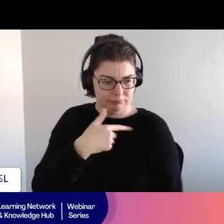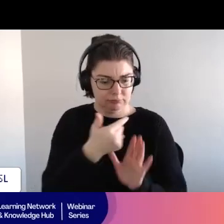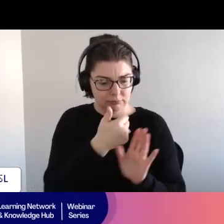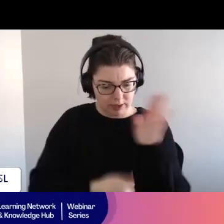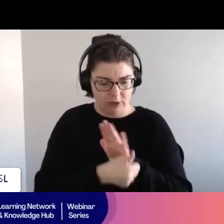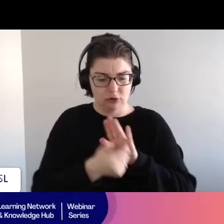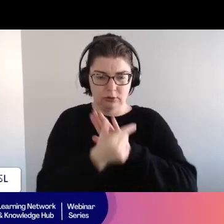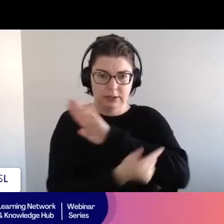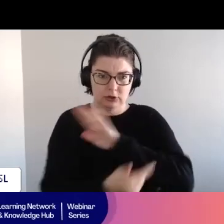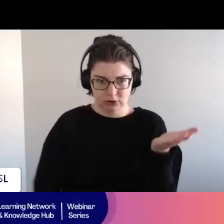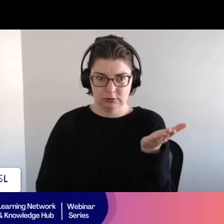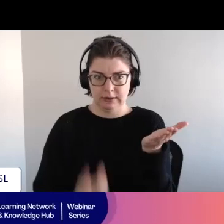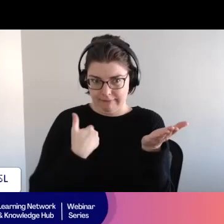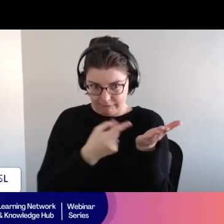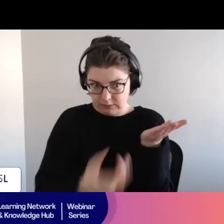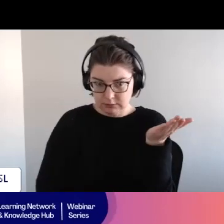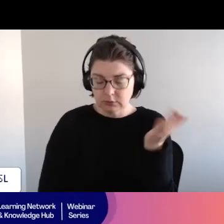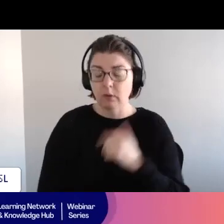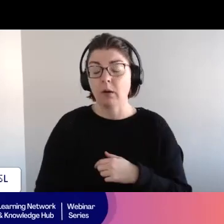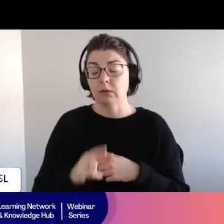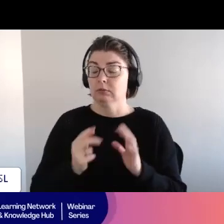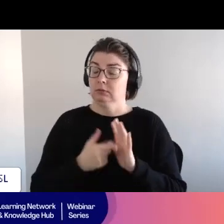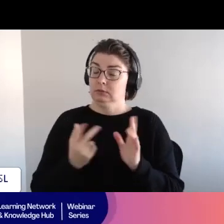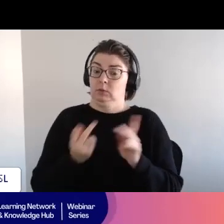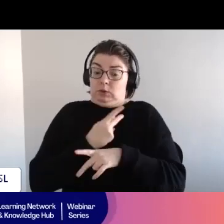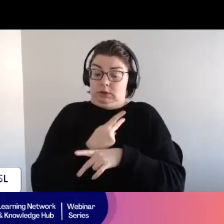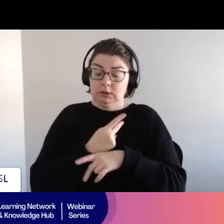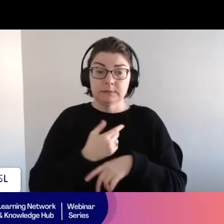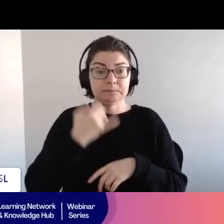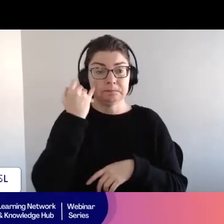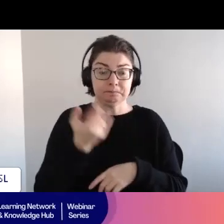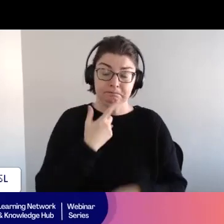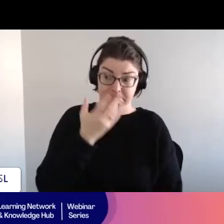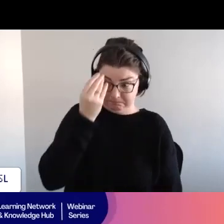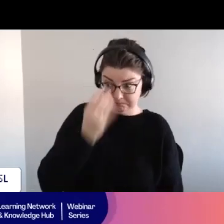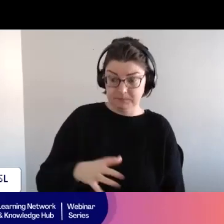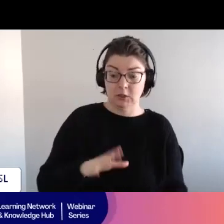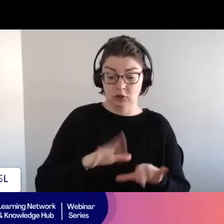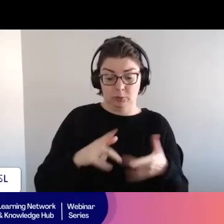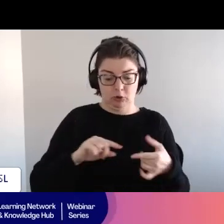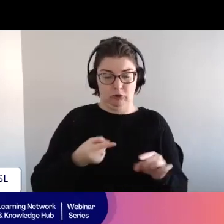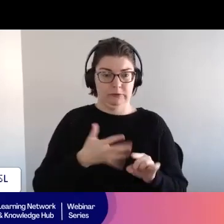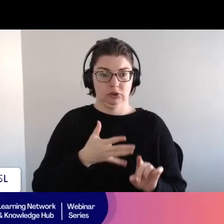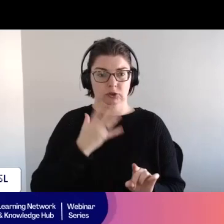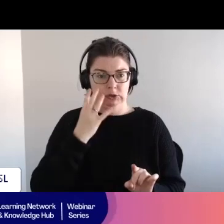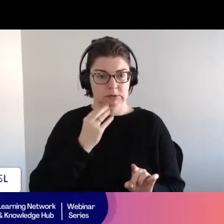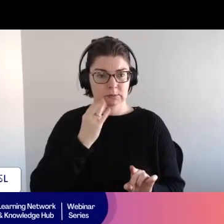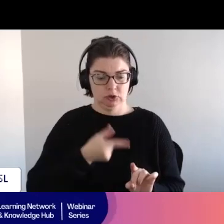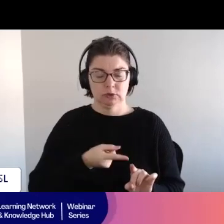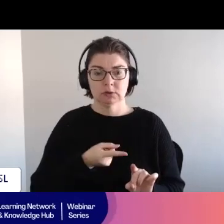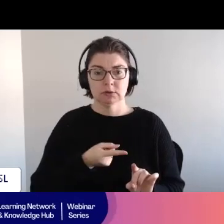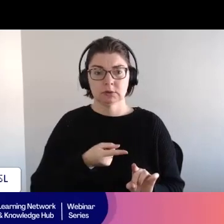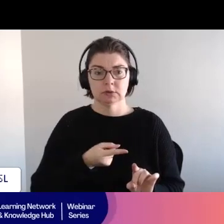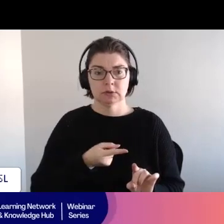ça fait partie de la loi ou pire encore lorsque quelqu'un indique que les enfants